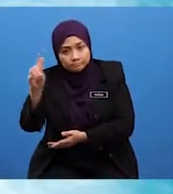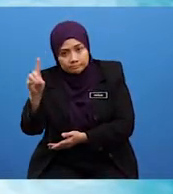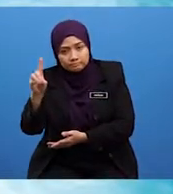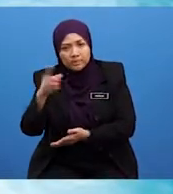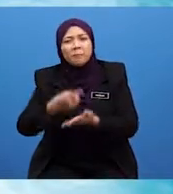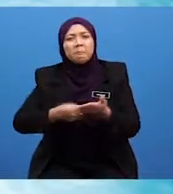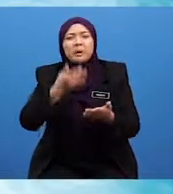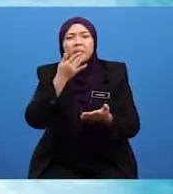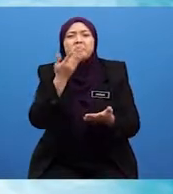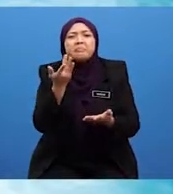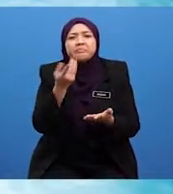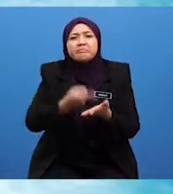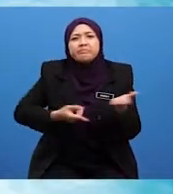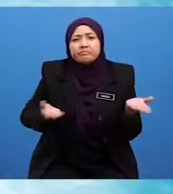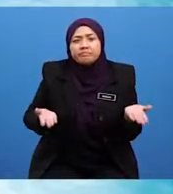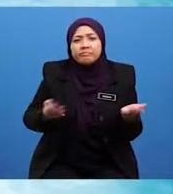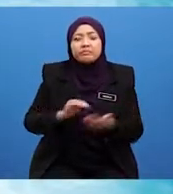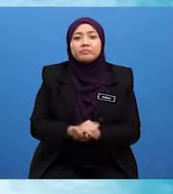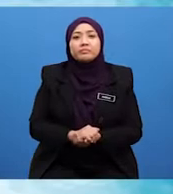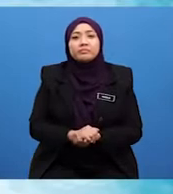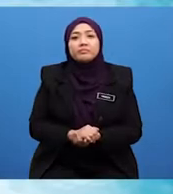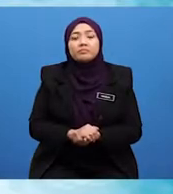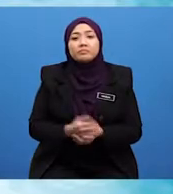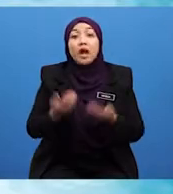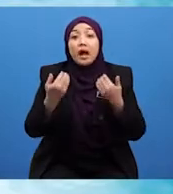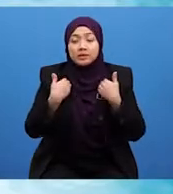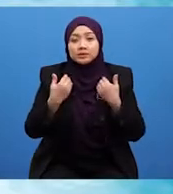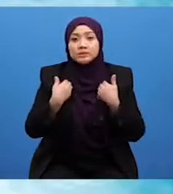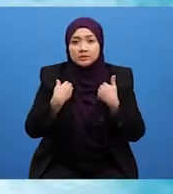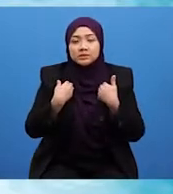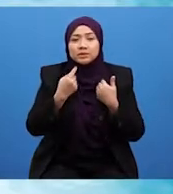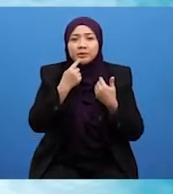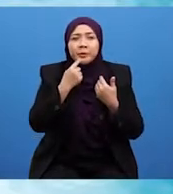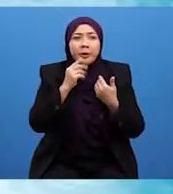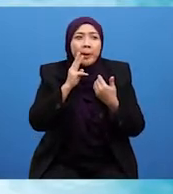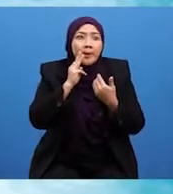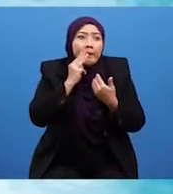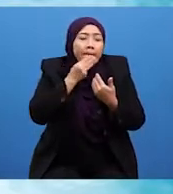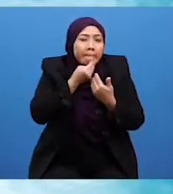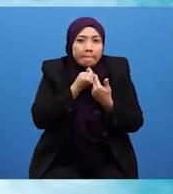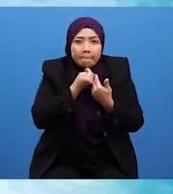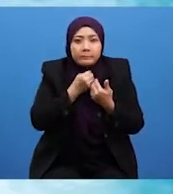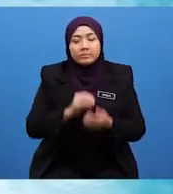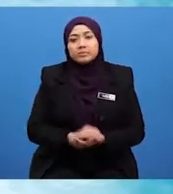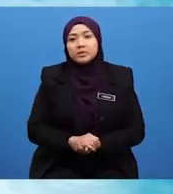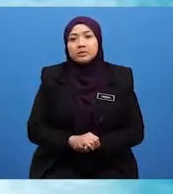ini? Ya, makanan ini mempunyai rasa masam.